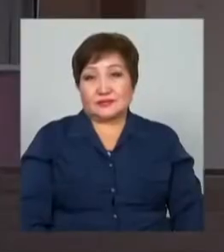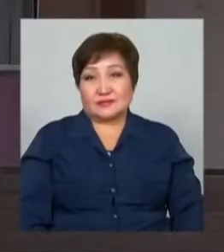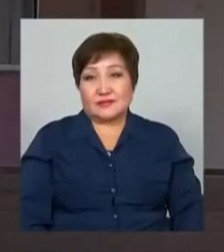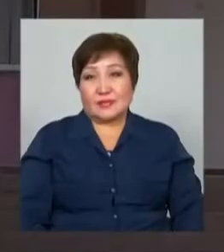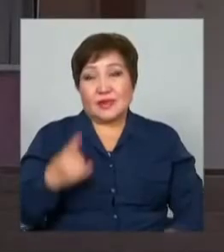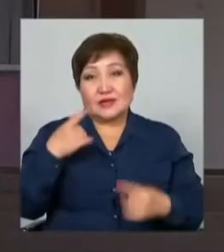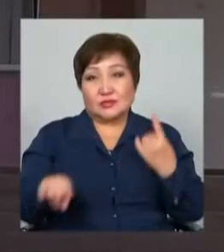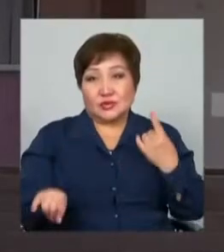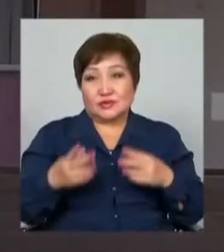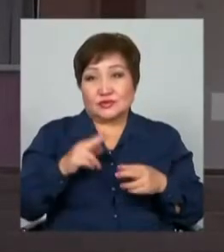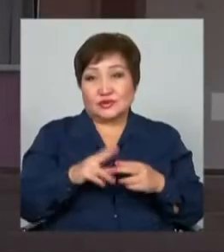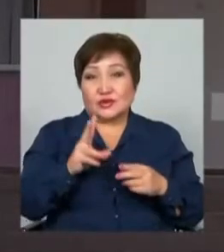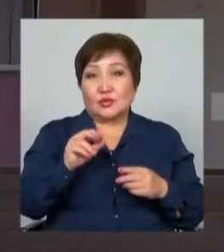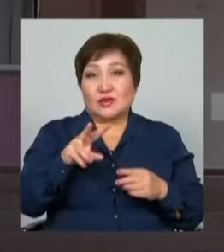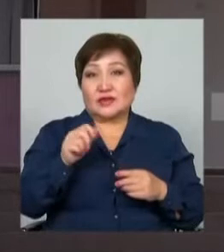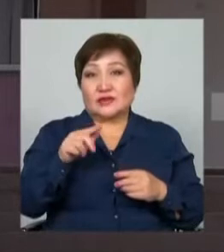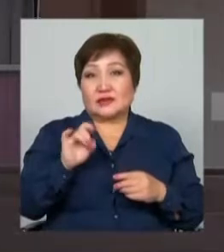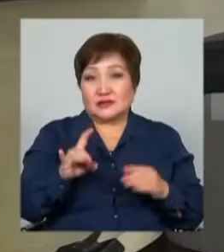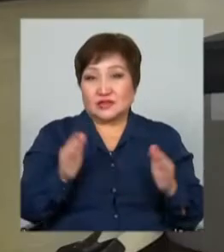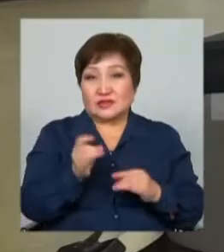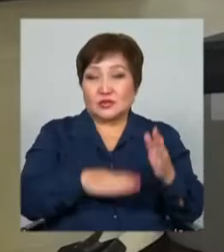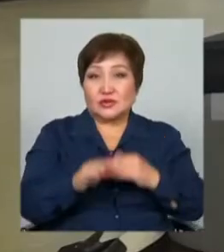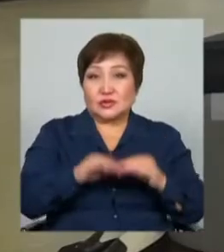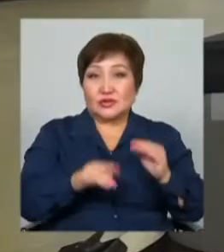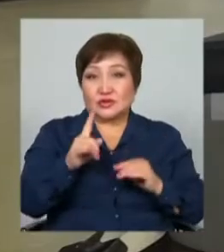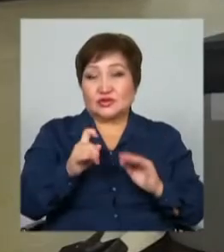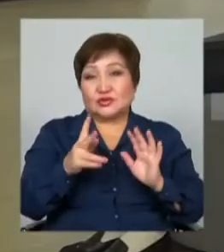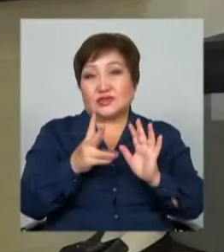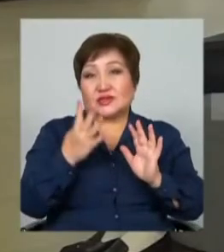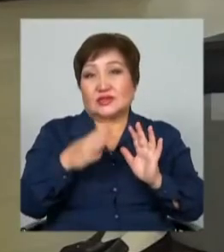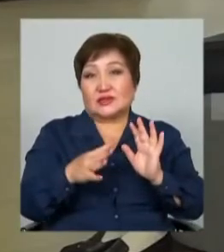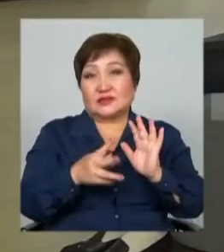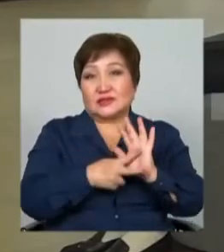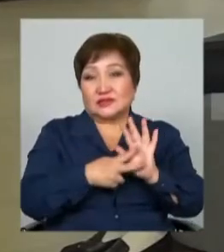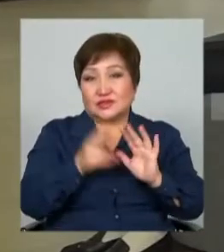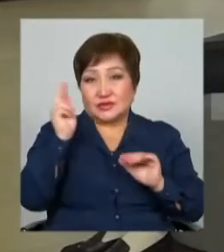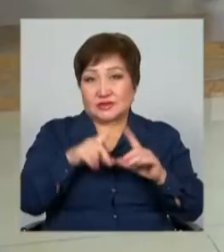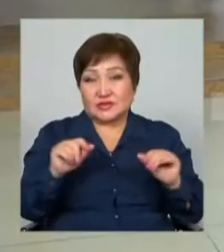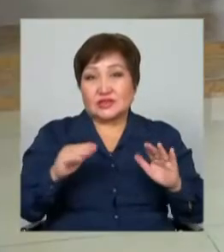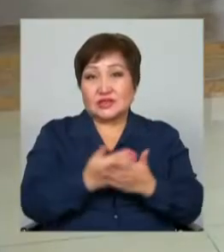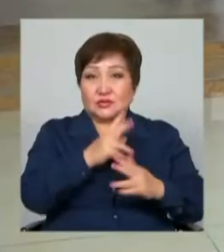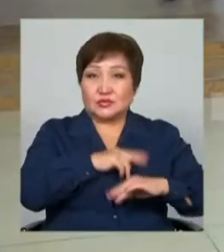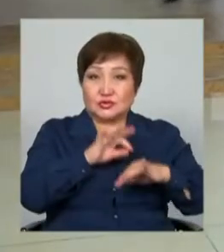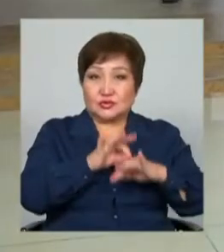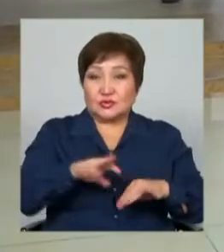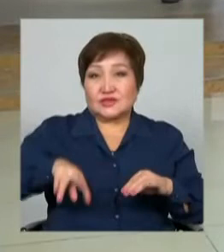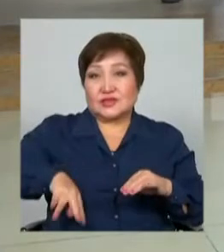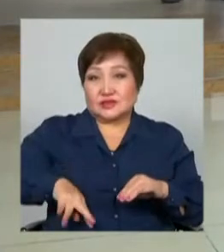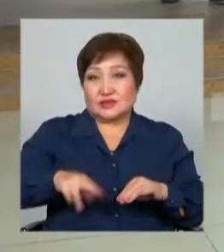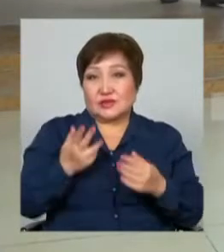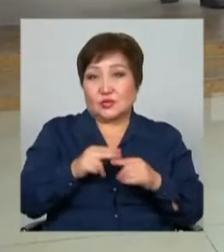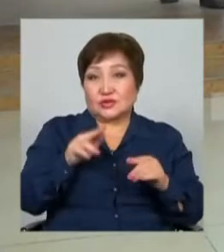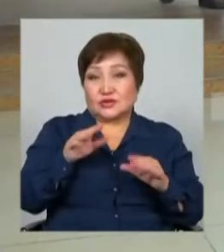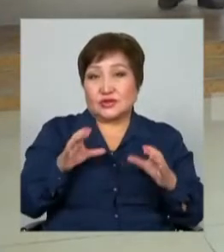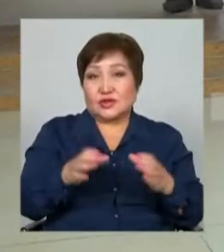Одан бөлек Құлагер шағын ауданында орналасқан нөмірі 148-ші мектепте де жаңарту жұмыстары жүргізілген. Директор дәліздегі бос орындарды